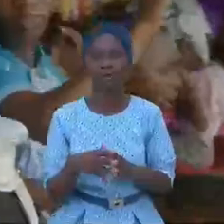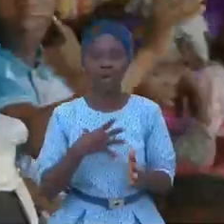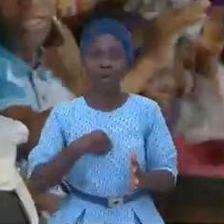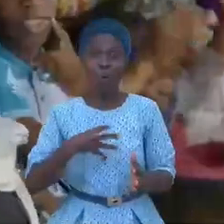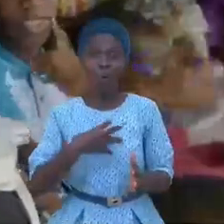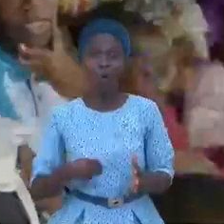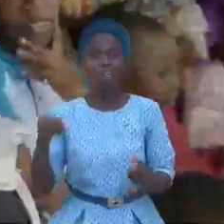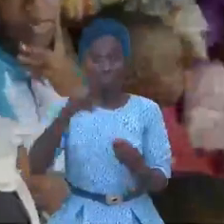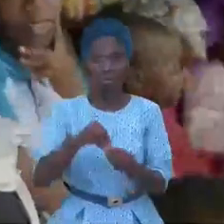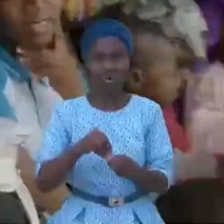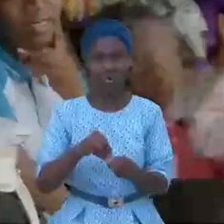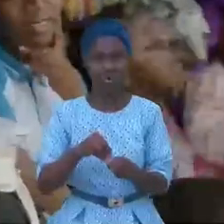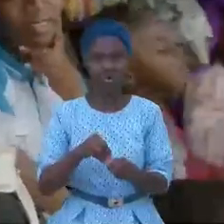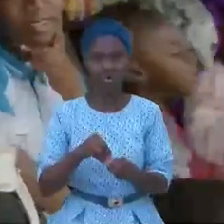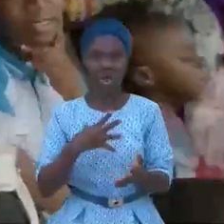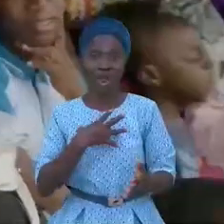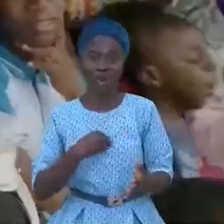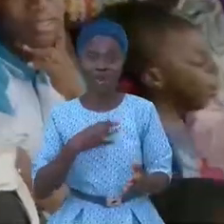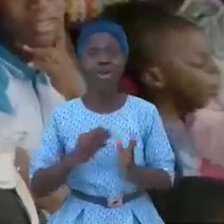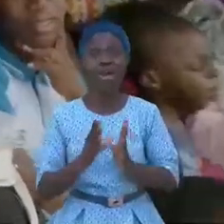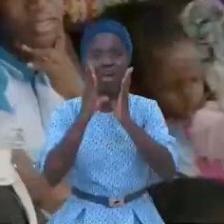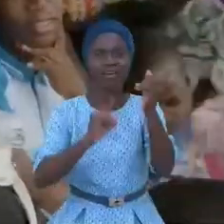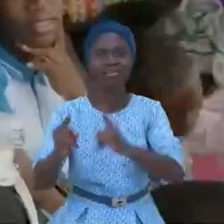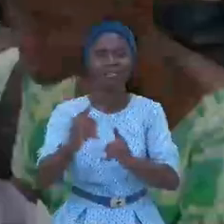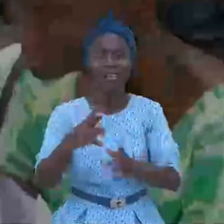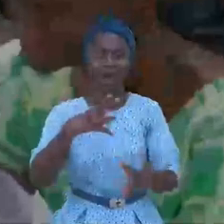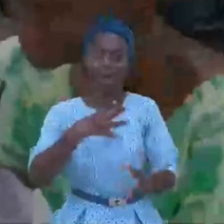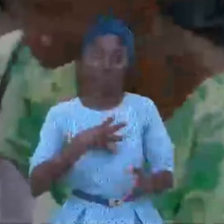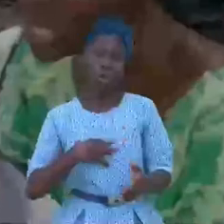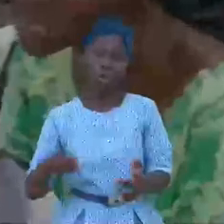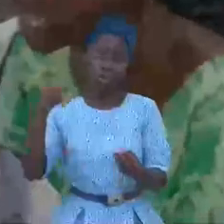Plus blanc. Quelqu'un plus blanc.